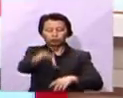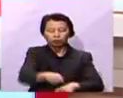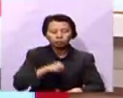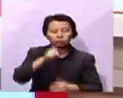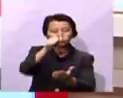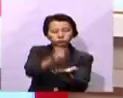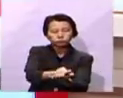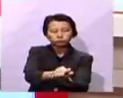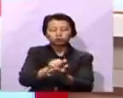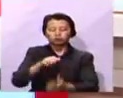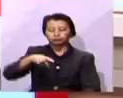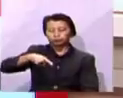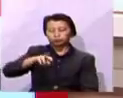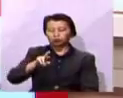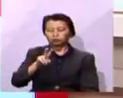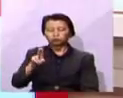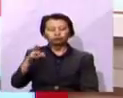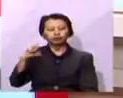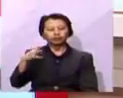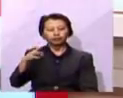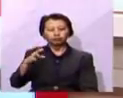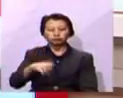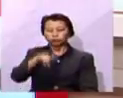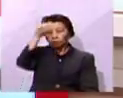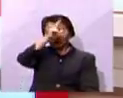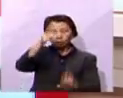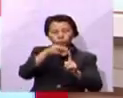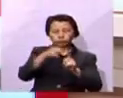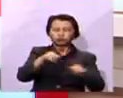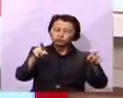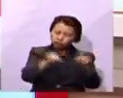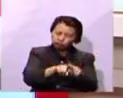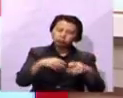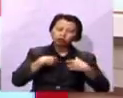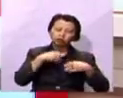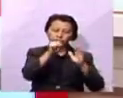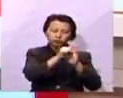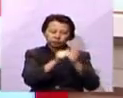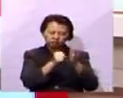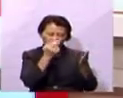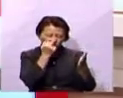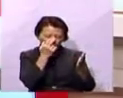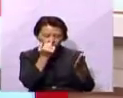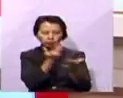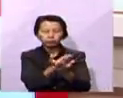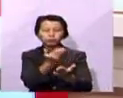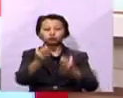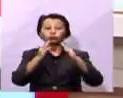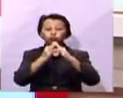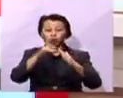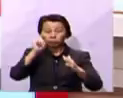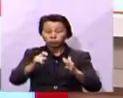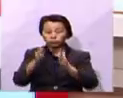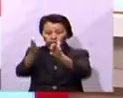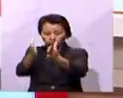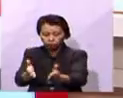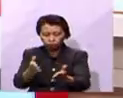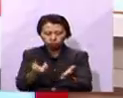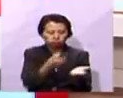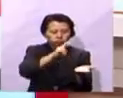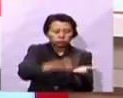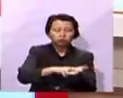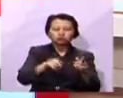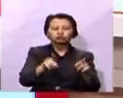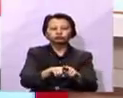pada PRU14. Kerajaan Negeri Pulau Pinang turut mengenakan syarat pelik membeli rumah yang memerlukan pembeli